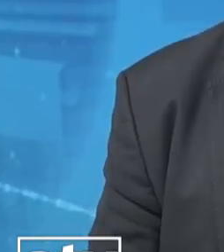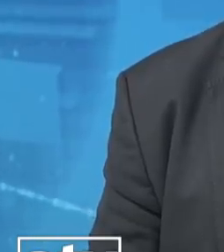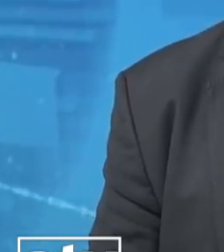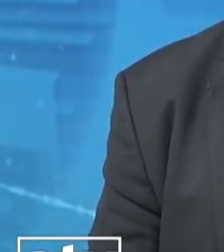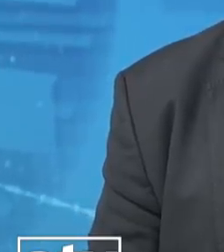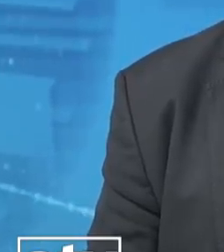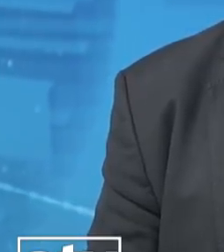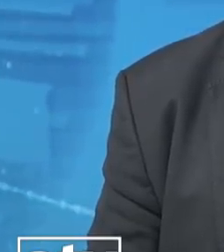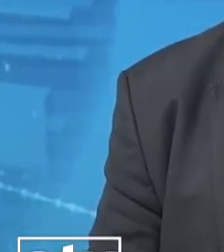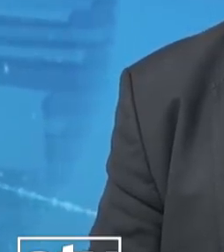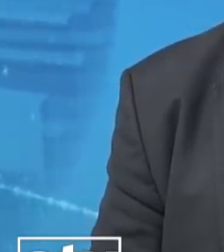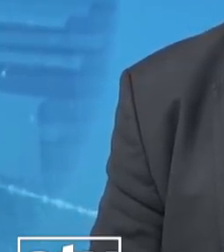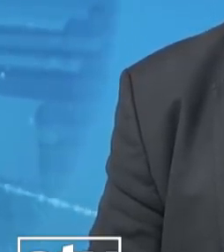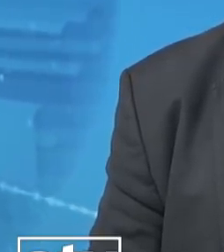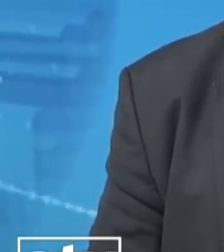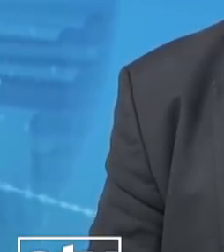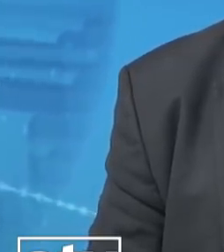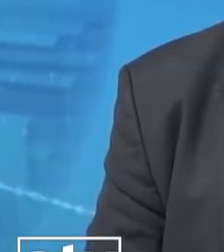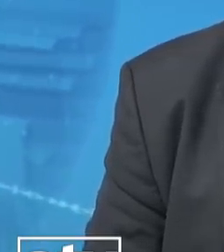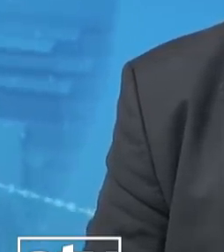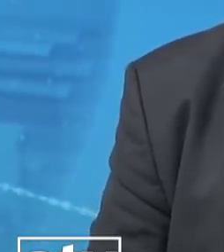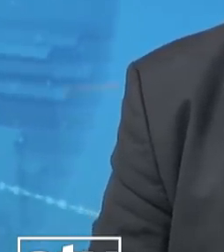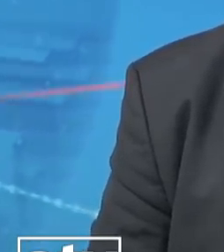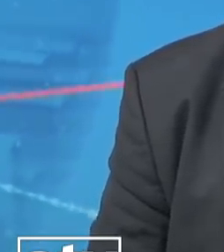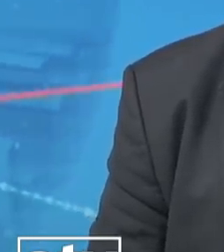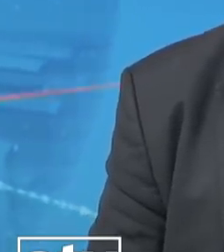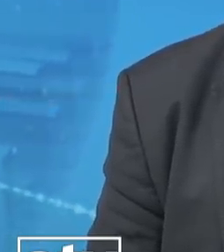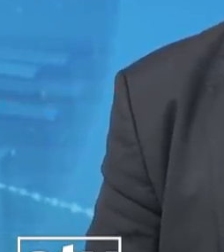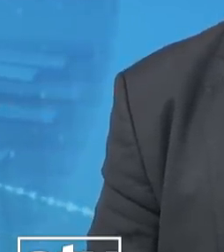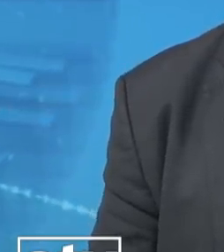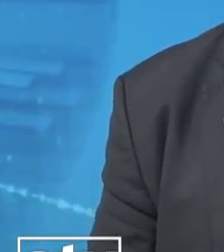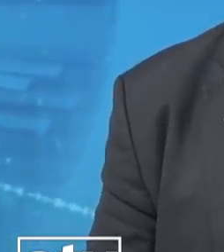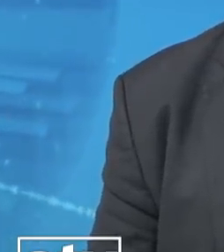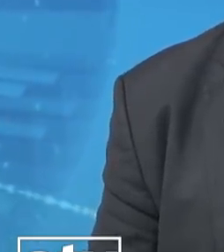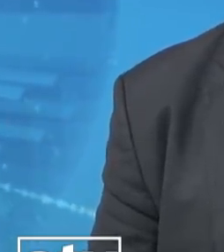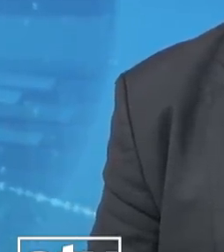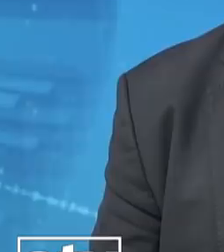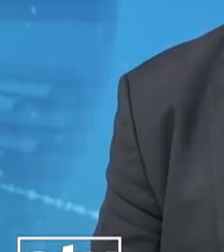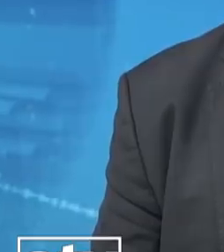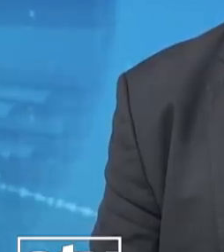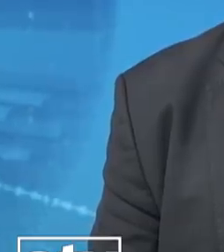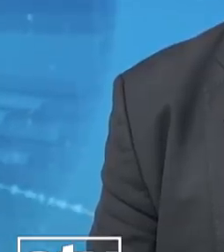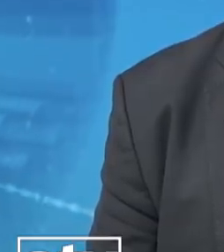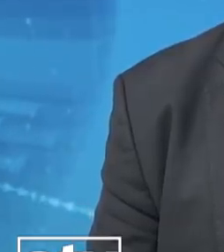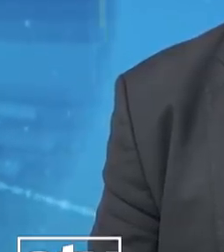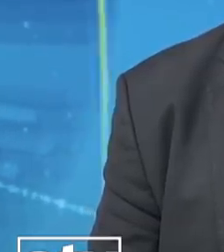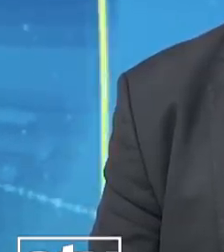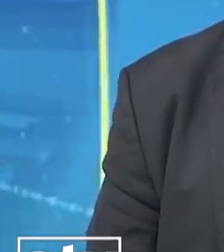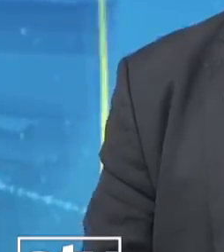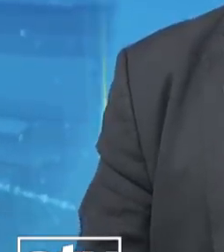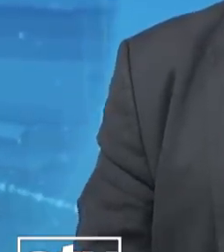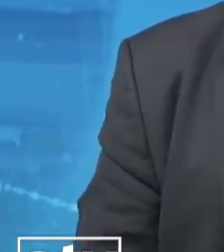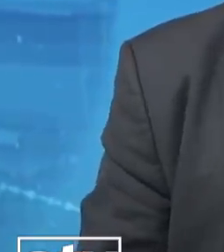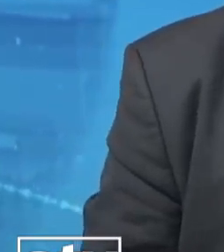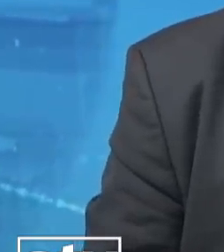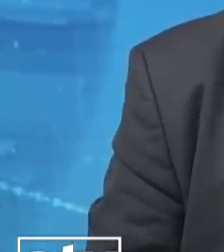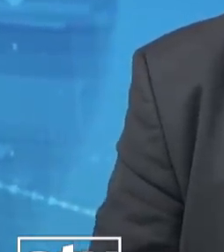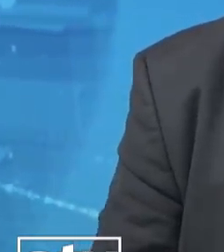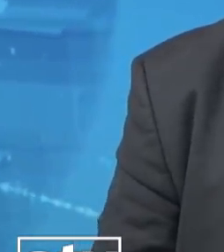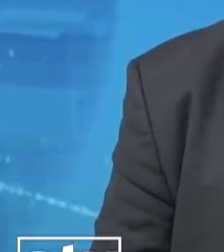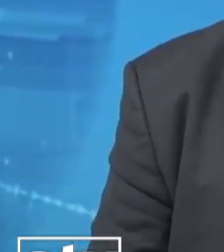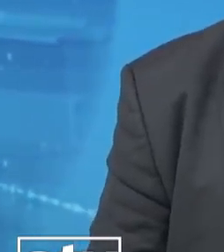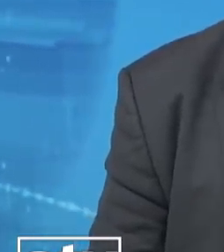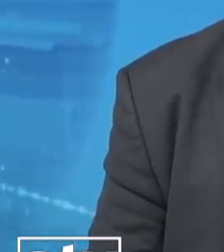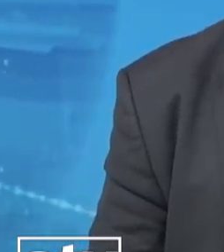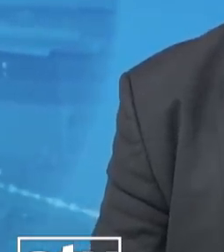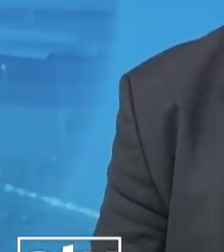ዓመት 254,000 ቡና የተላከው ሳይሆን አቅርቦት የቀረበው ማለት ነው። 254,000 ነው አሁን የቀረበው። ይሄ በ18%